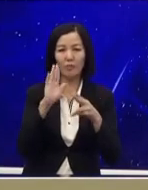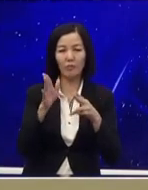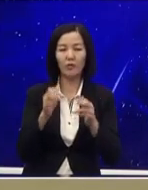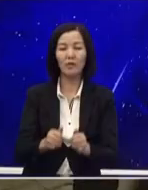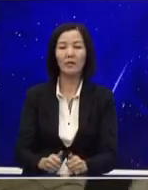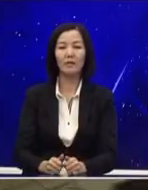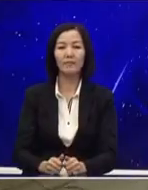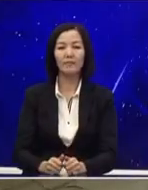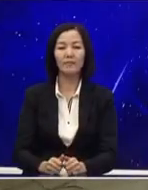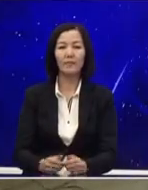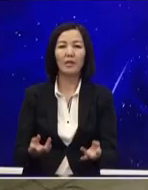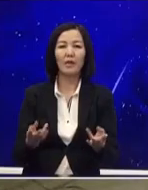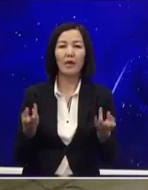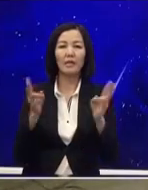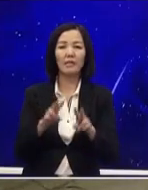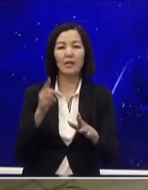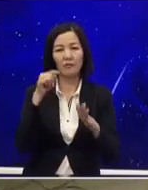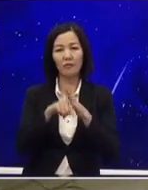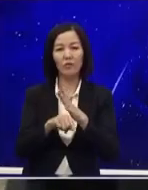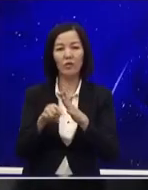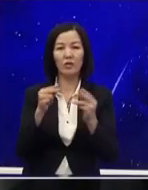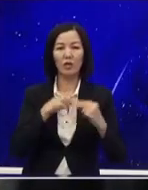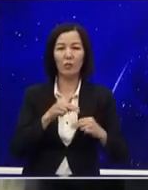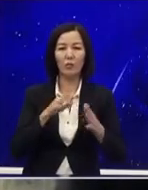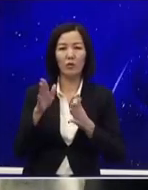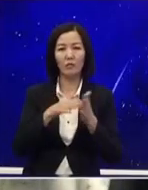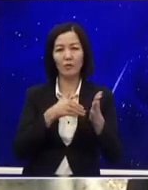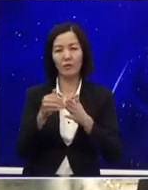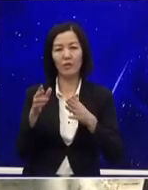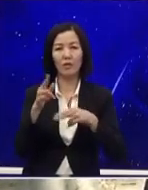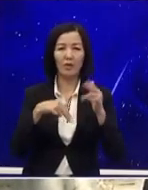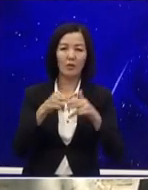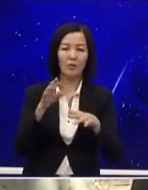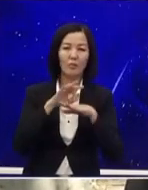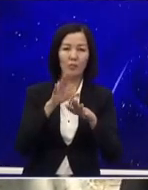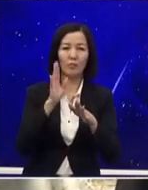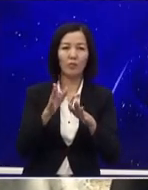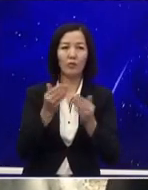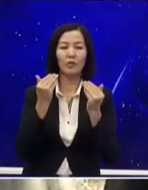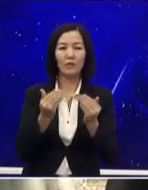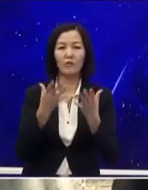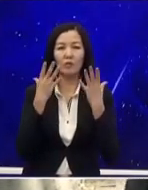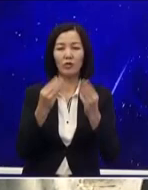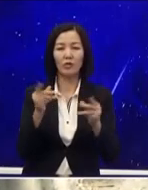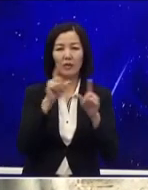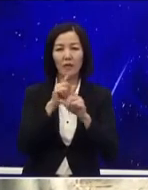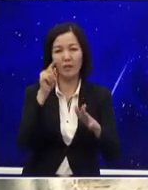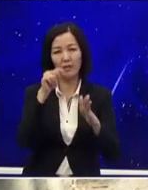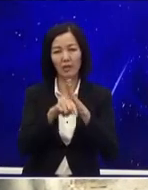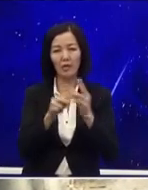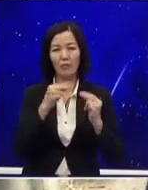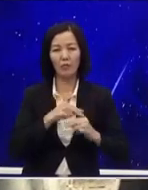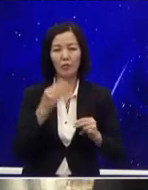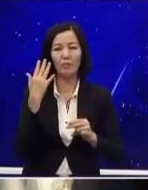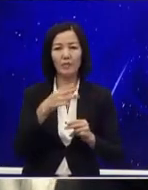подрядной организации. Остались лишь внутренние работы. На сегодняшний день на объекте у нас работает